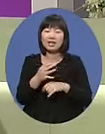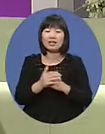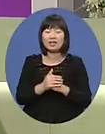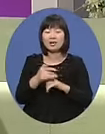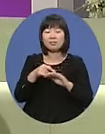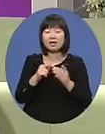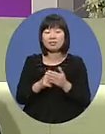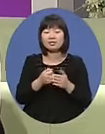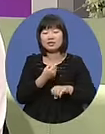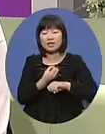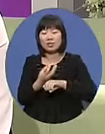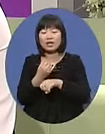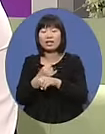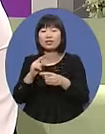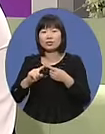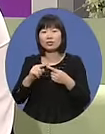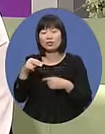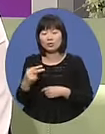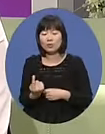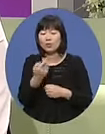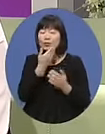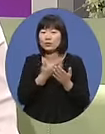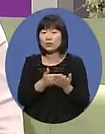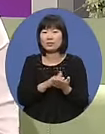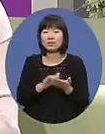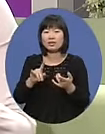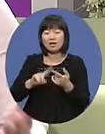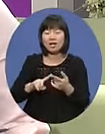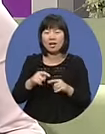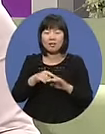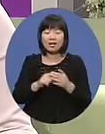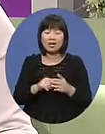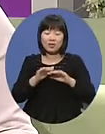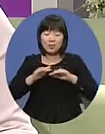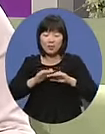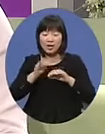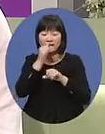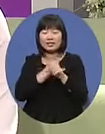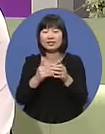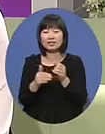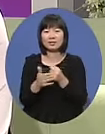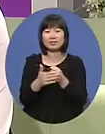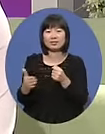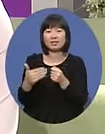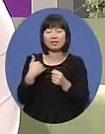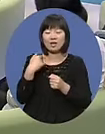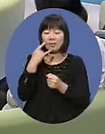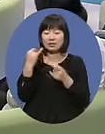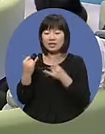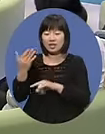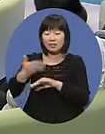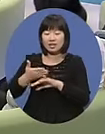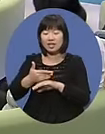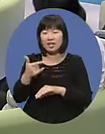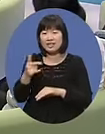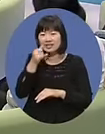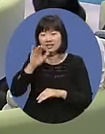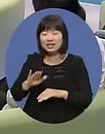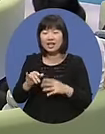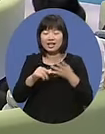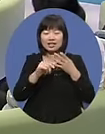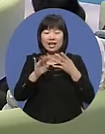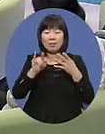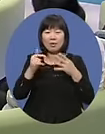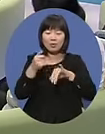네. 마음을 좀 전달하는 건 또 중요할 것 같아요. 그러네요. 그거에서 마음이 확 풀리시거든요. 네네. 아, 네. 저는 어머니한테 감사한 게 너무 많은데 진짜 4번